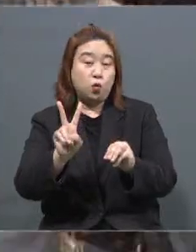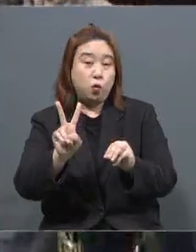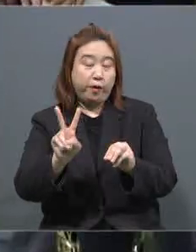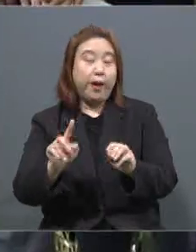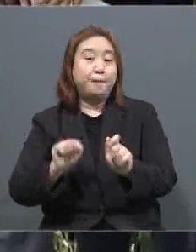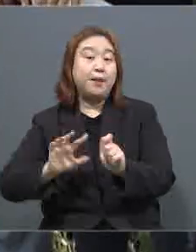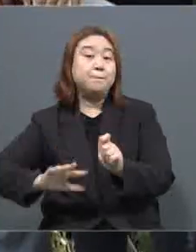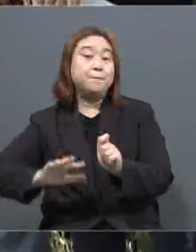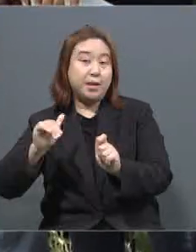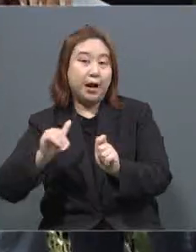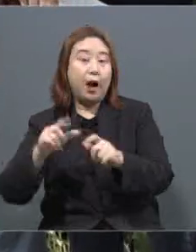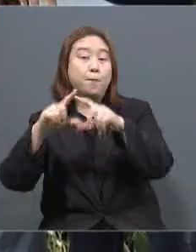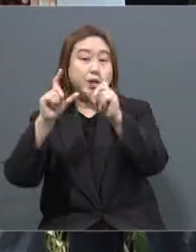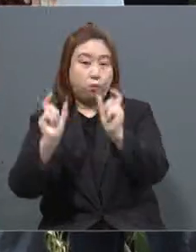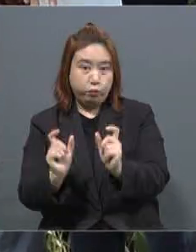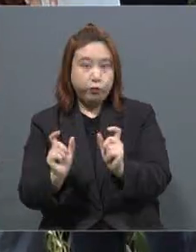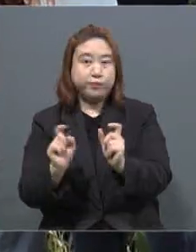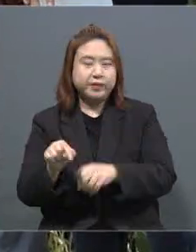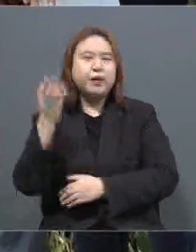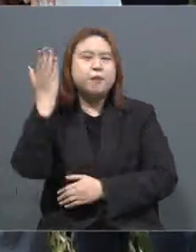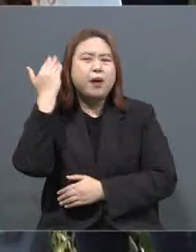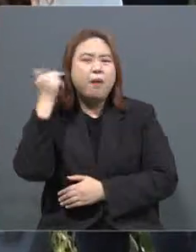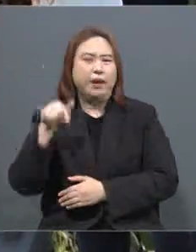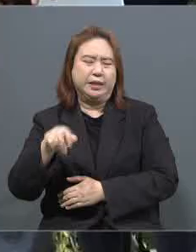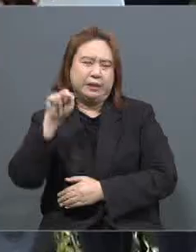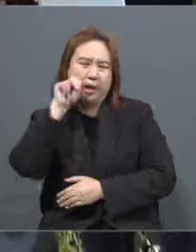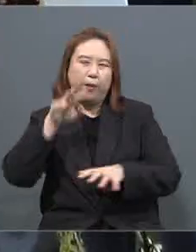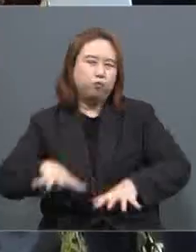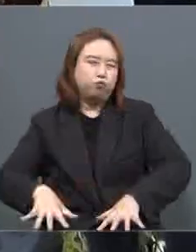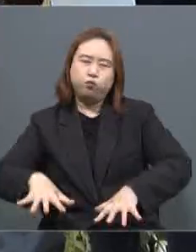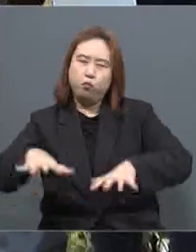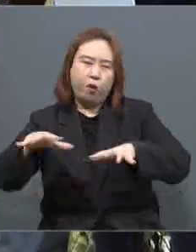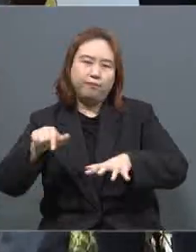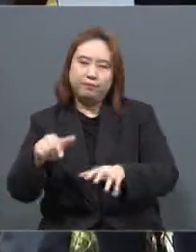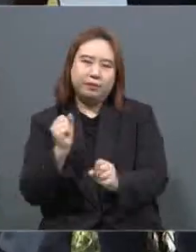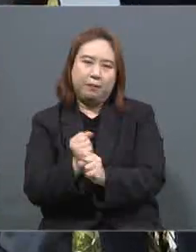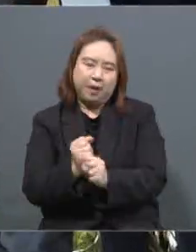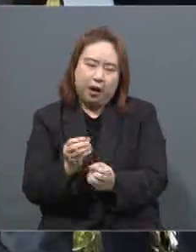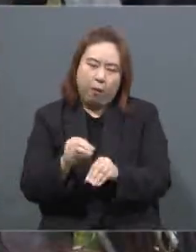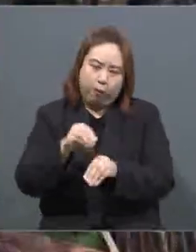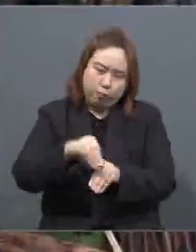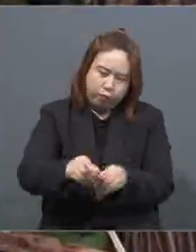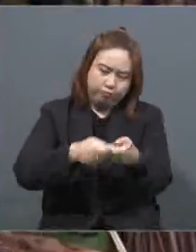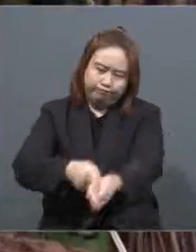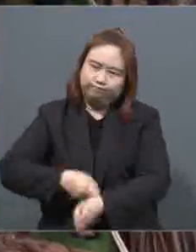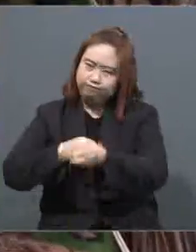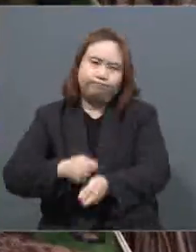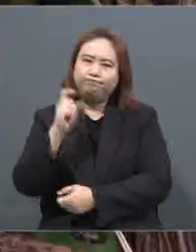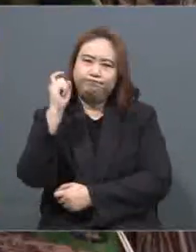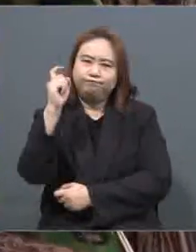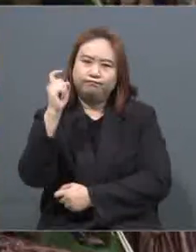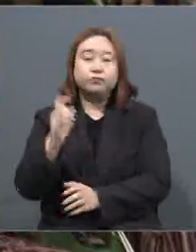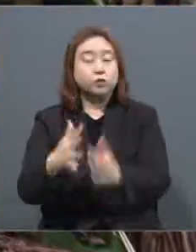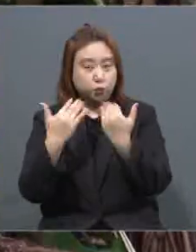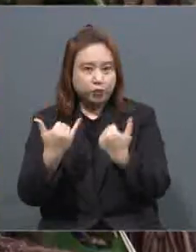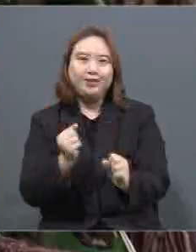ำเภอเมืองจังหวัดเพชรบูรณ์เคยเป็นพื้นที่ประสบอุทกภัยจนไม่สามารถปลูกพืชได้แต่วันนี้กลับกลายเป็นแหล่ง